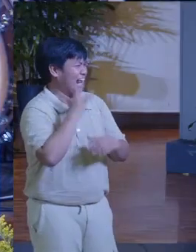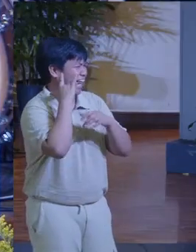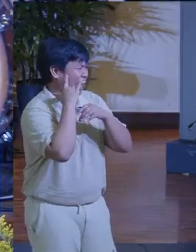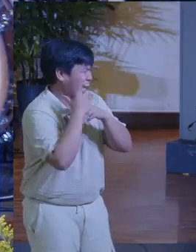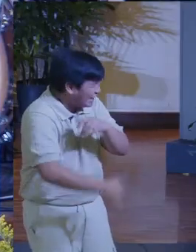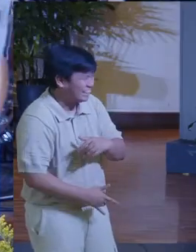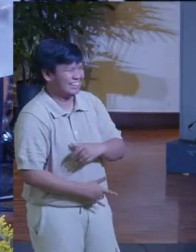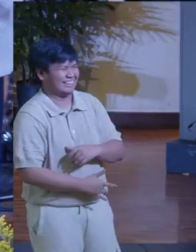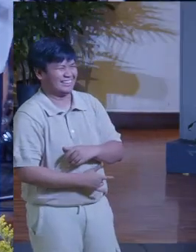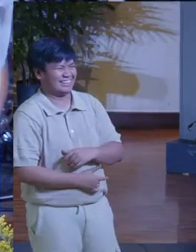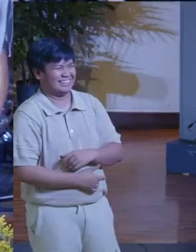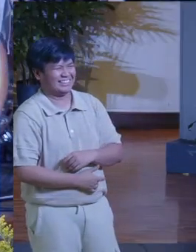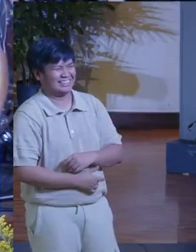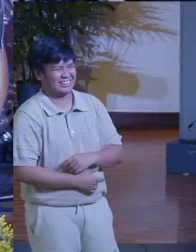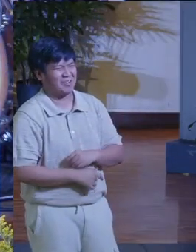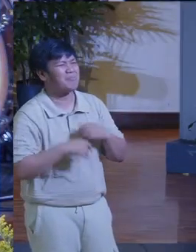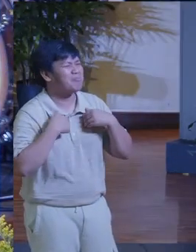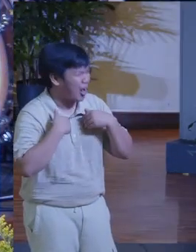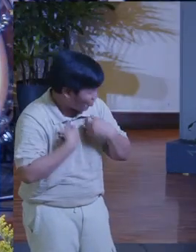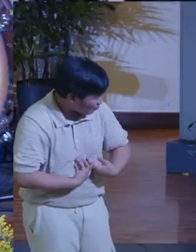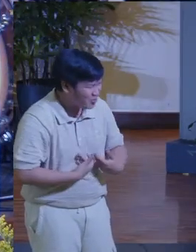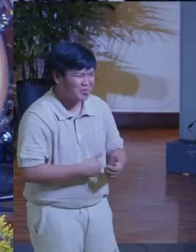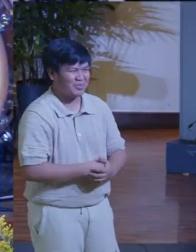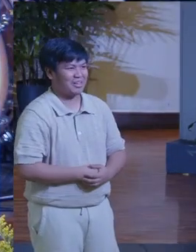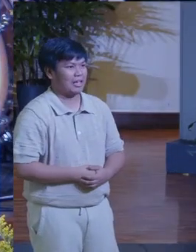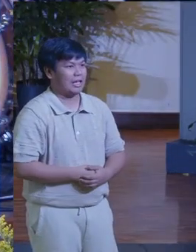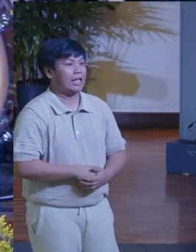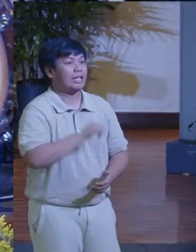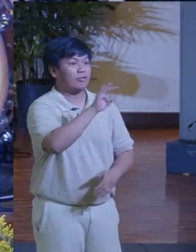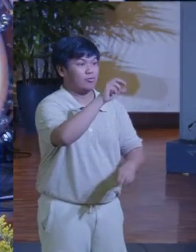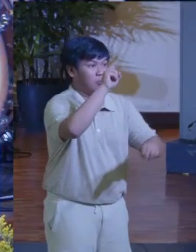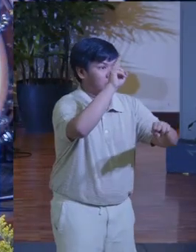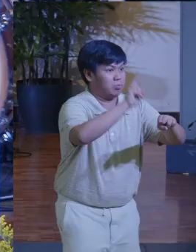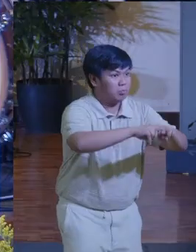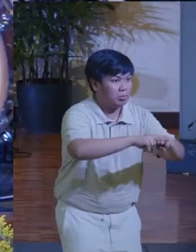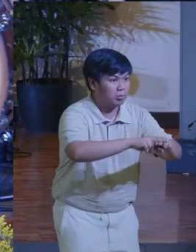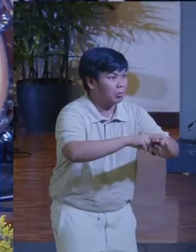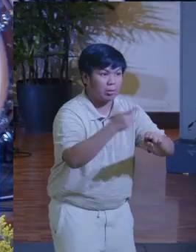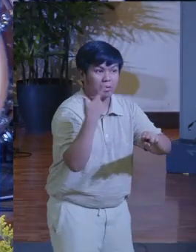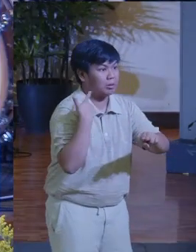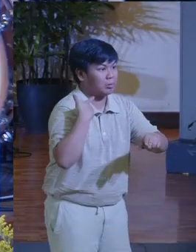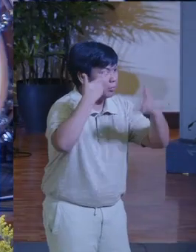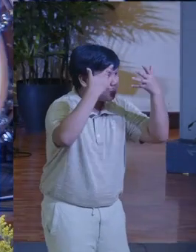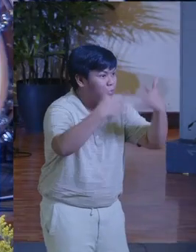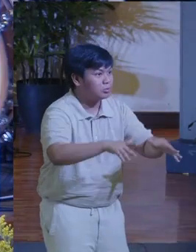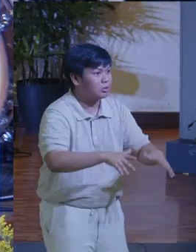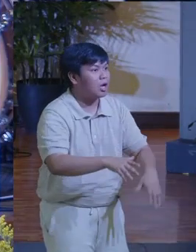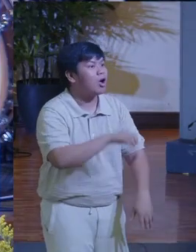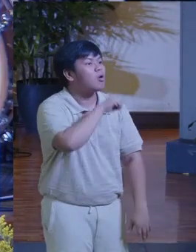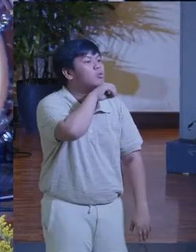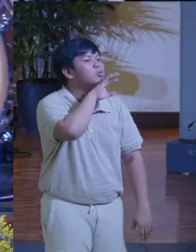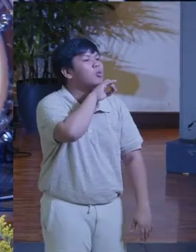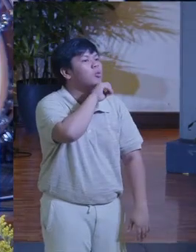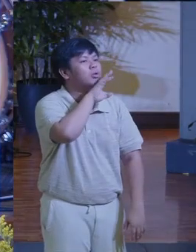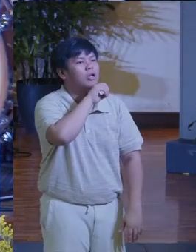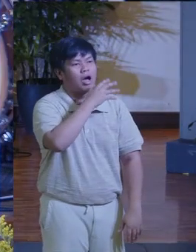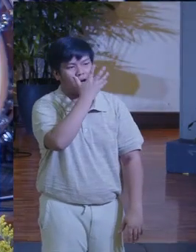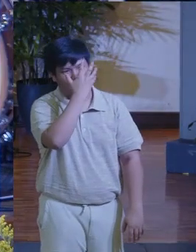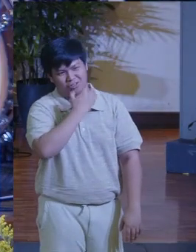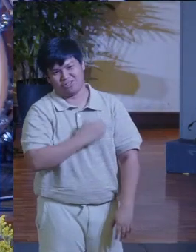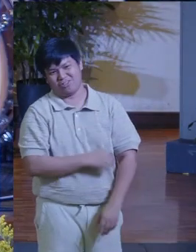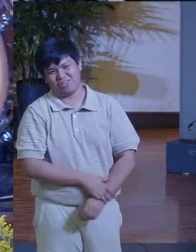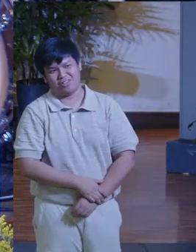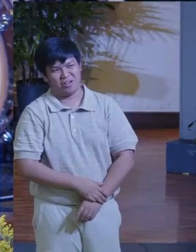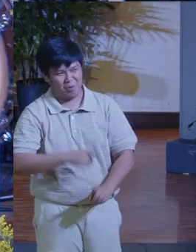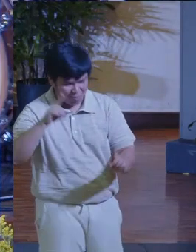binubunot. At kapag ikay umupo ng saglit at hindi ka patapos, lagot ka.